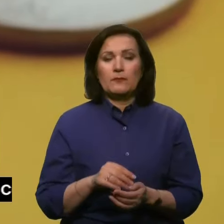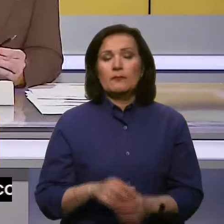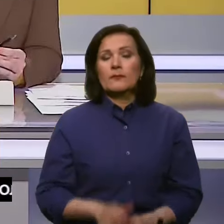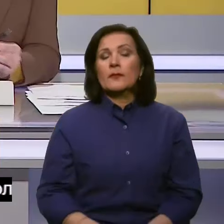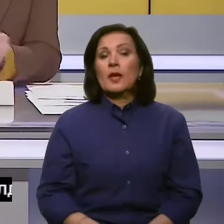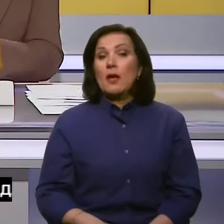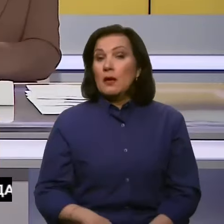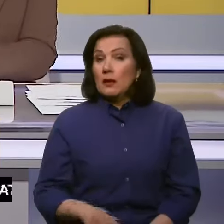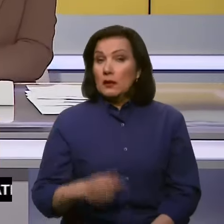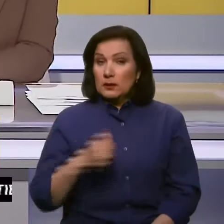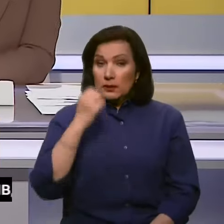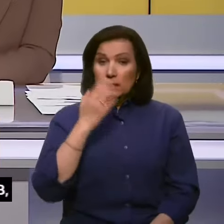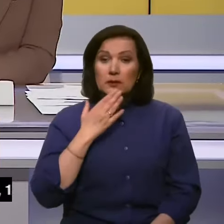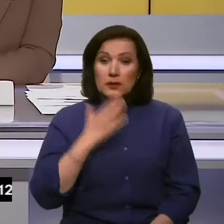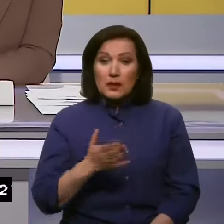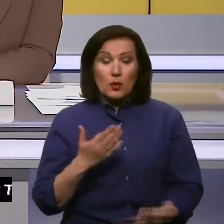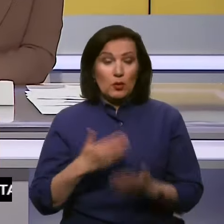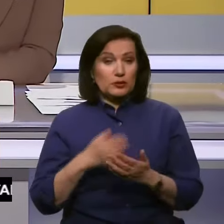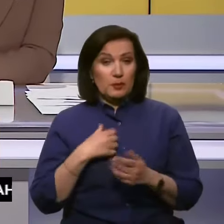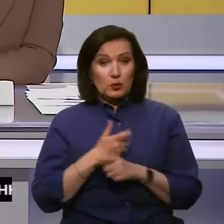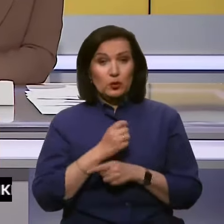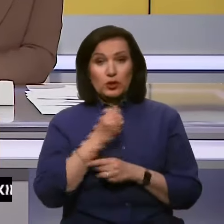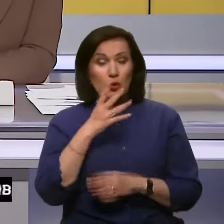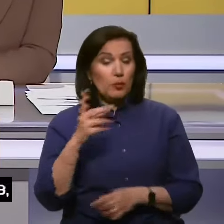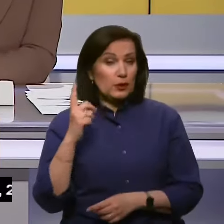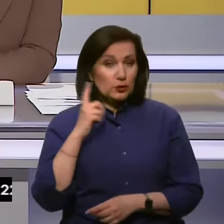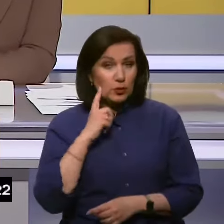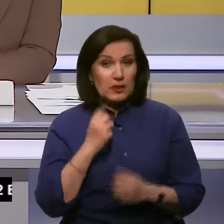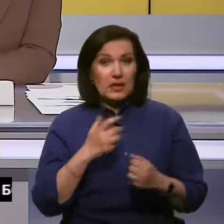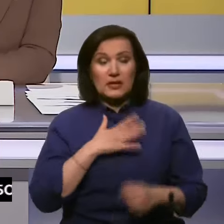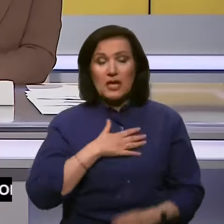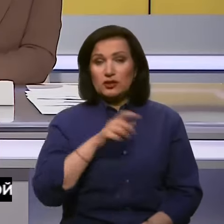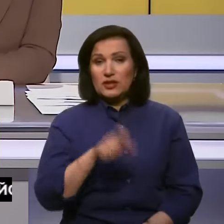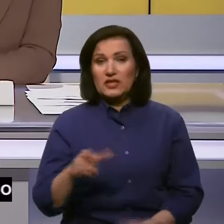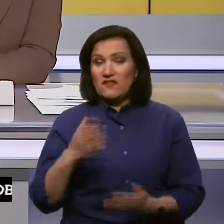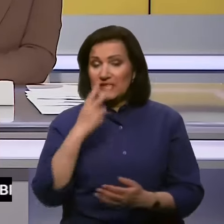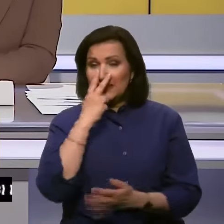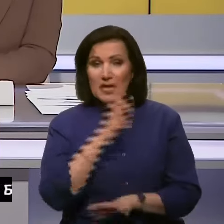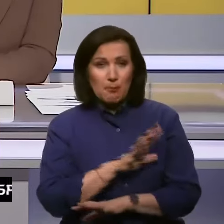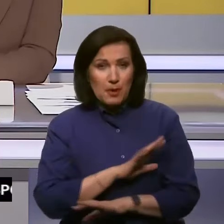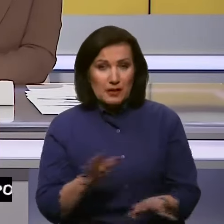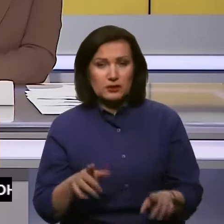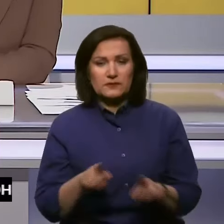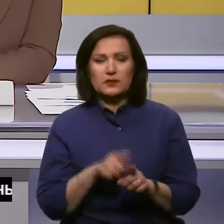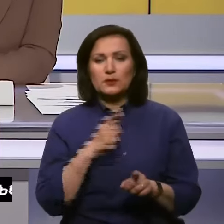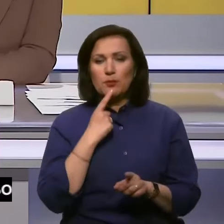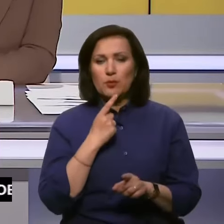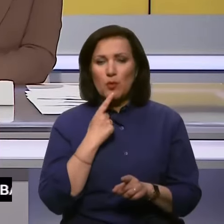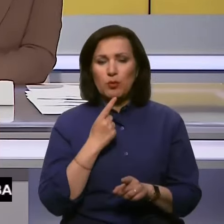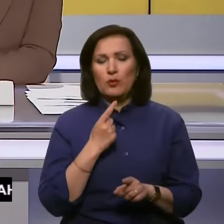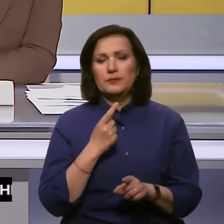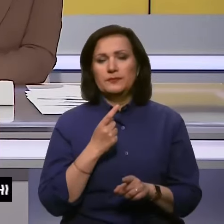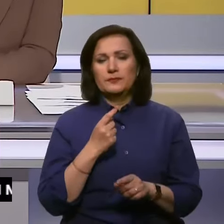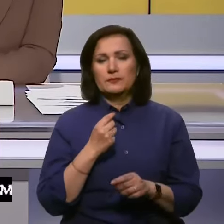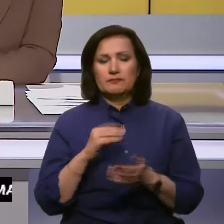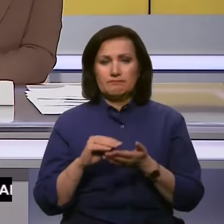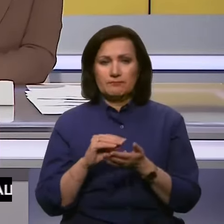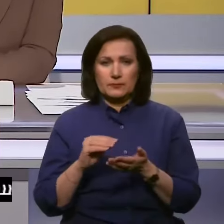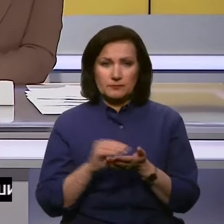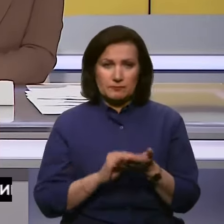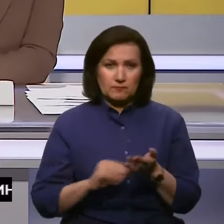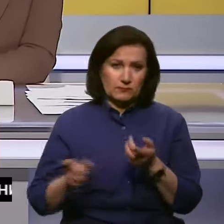Пані Дарино, дякуємо, хоч ми вас дуже добре чуємо, але наші глядачі вас не бачать. Все ж таки спробуємо набрати